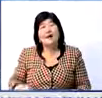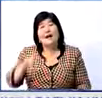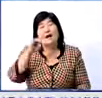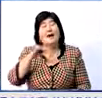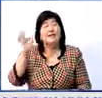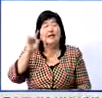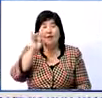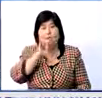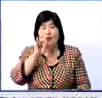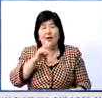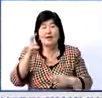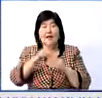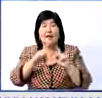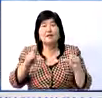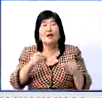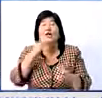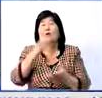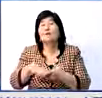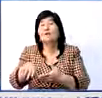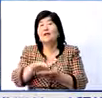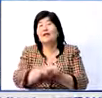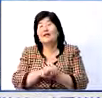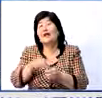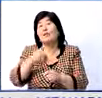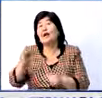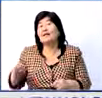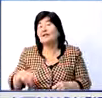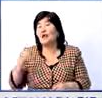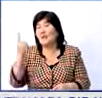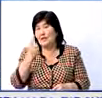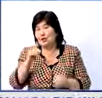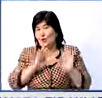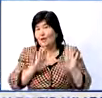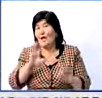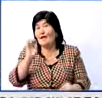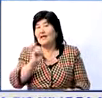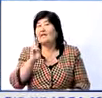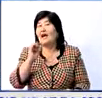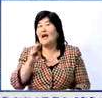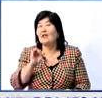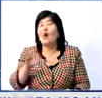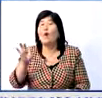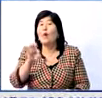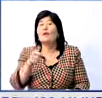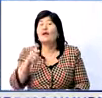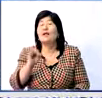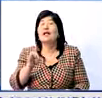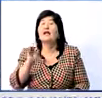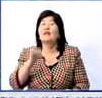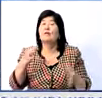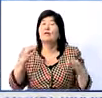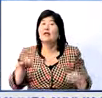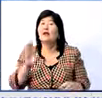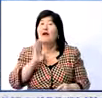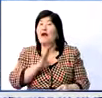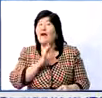Қазгермұнай біріккен кәсіпорны жауапкершілігі шектеулі серіктестігі бас директорының бірінші орынбасары Есен Қайыржан облыстық Грек-Рим еркін және әйелдер